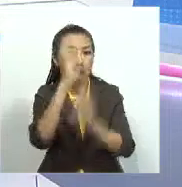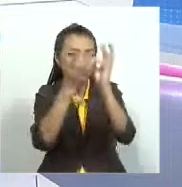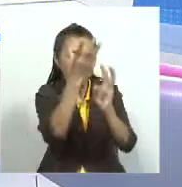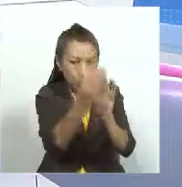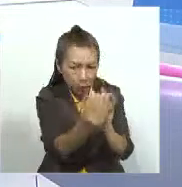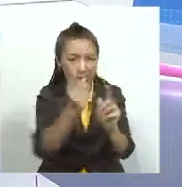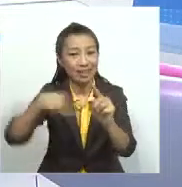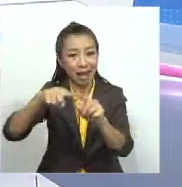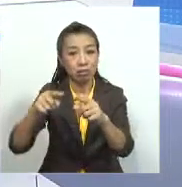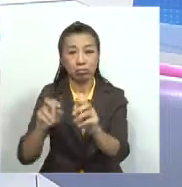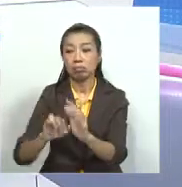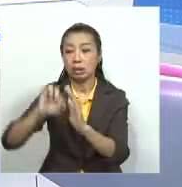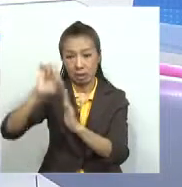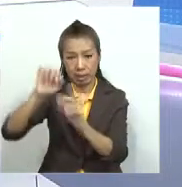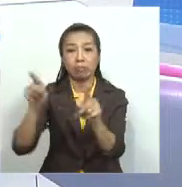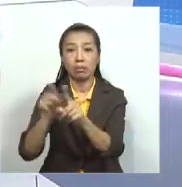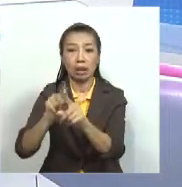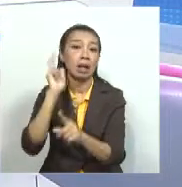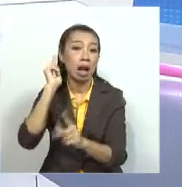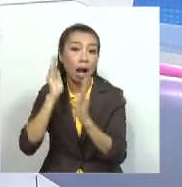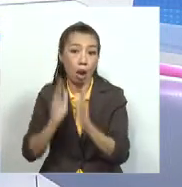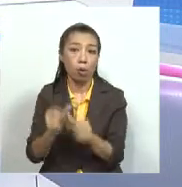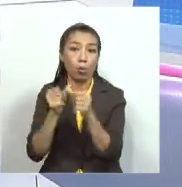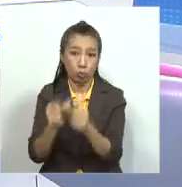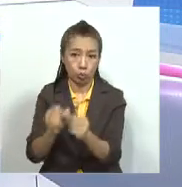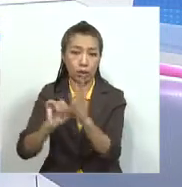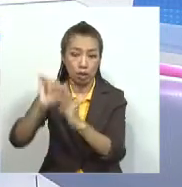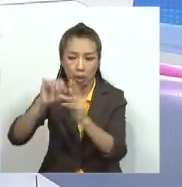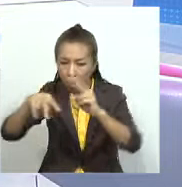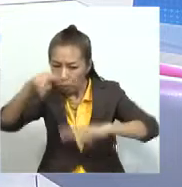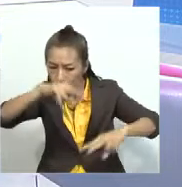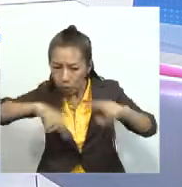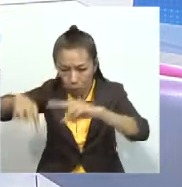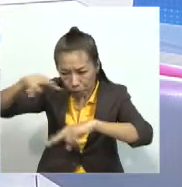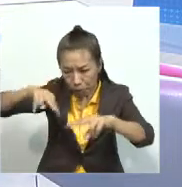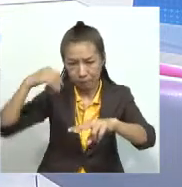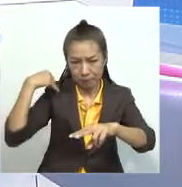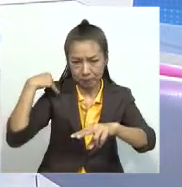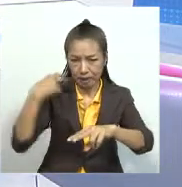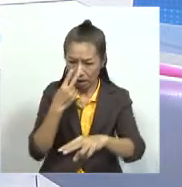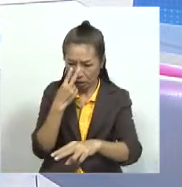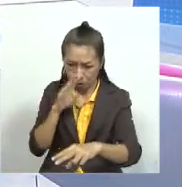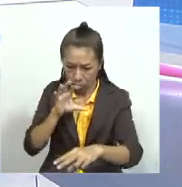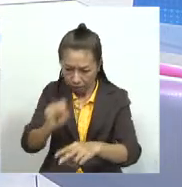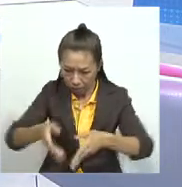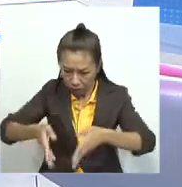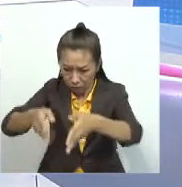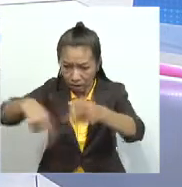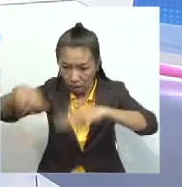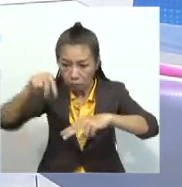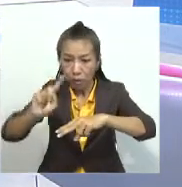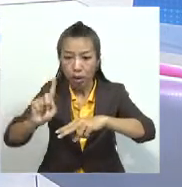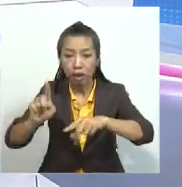ที่จังหวัดเชียงใหม่เช่นเดียวกันค่ะเพราะว่าทีมข่าวของเราลงไปในพื้นที่สำรวจตามเส้นทางต่างๆหนึ่งเส้นทางที่ไปสำรวจวัน